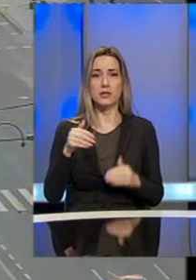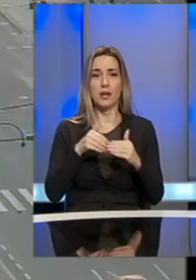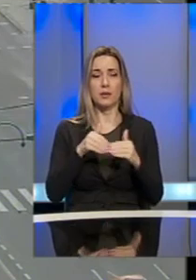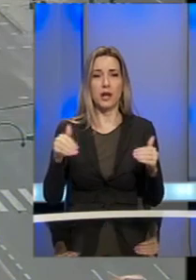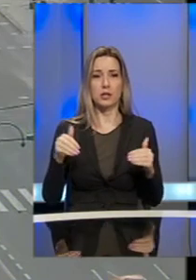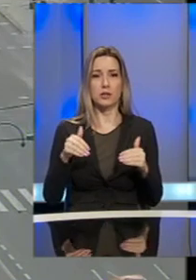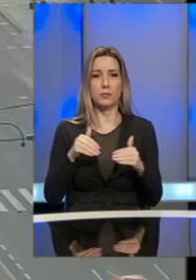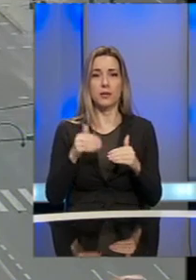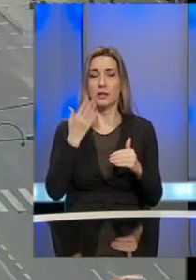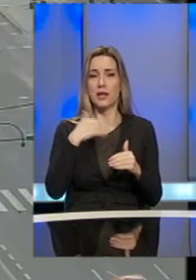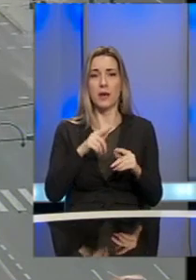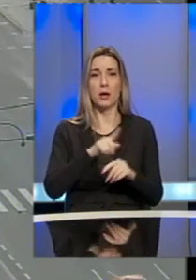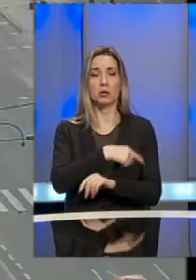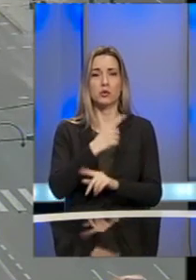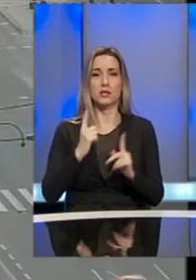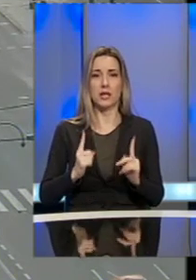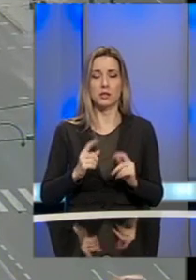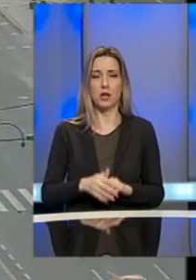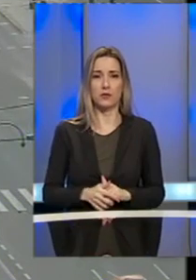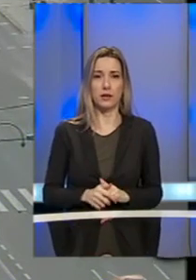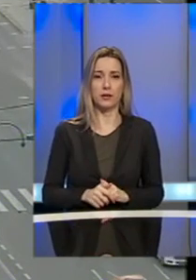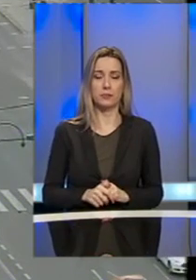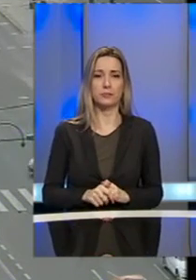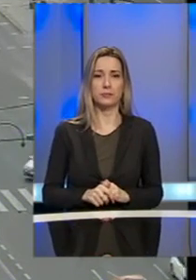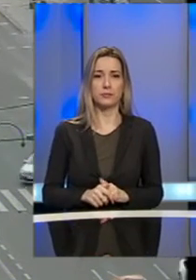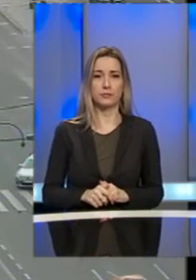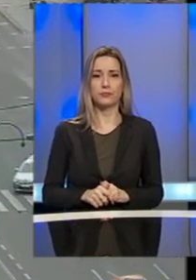graničnim prelazima nema dužih zadržavanja.